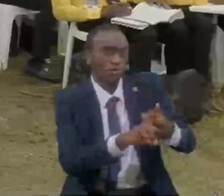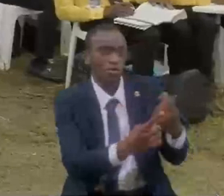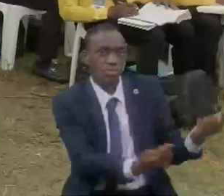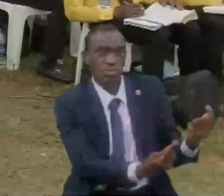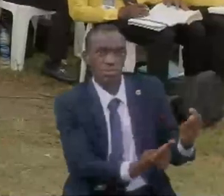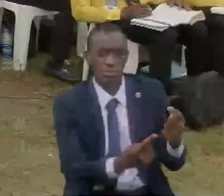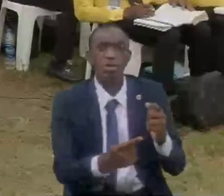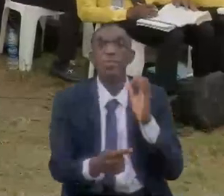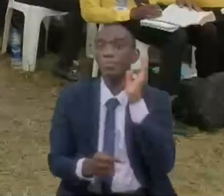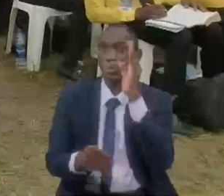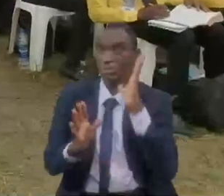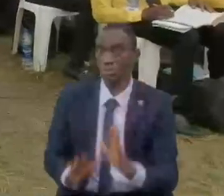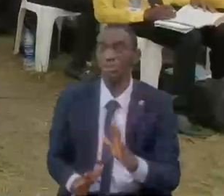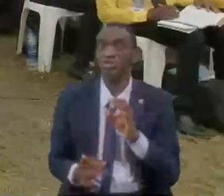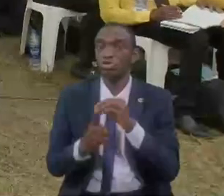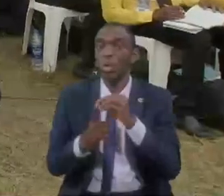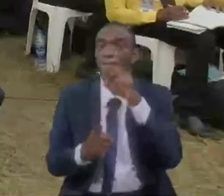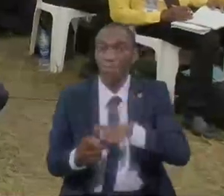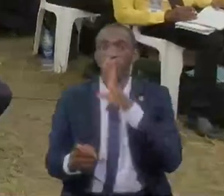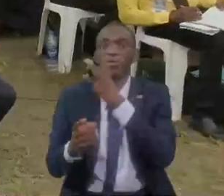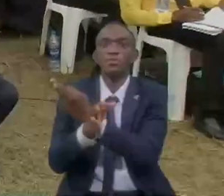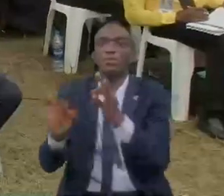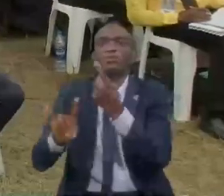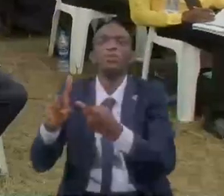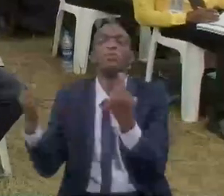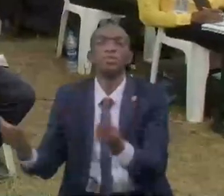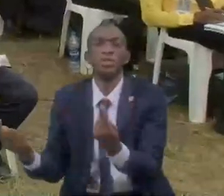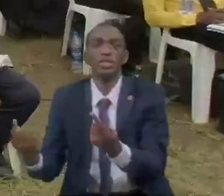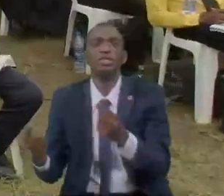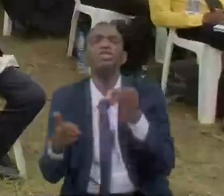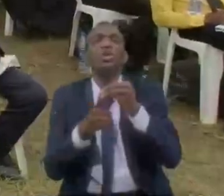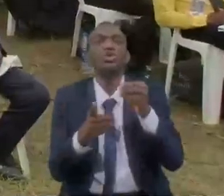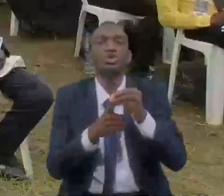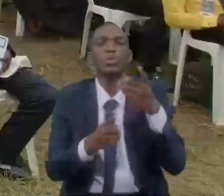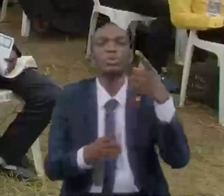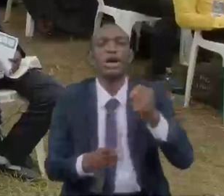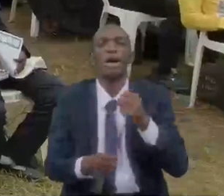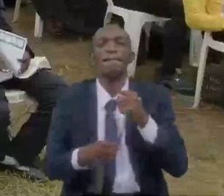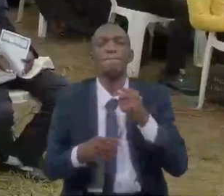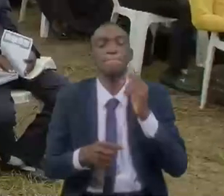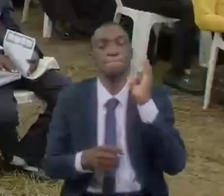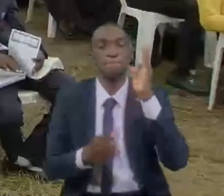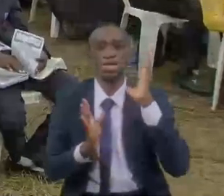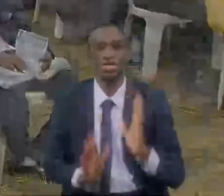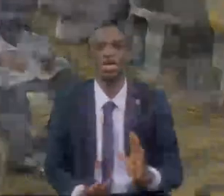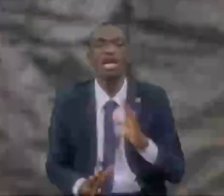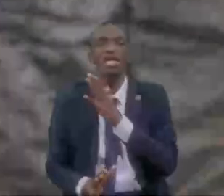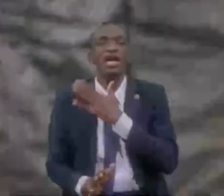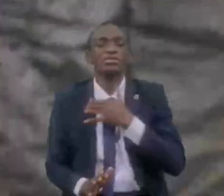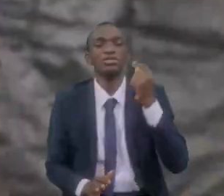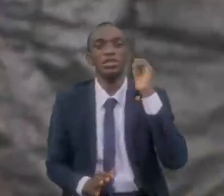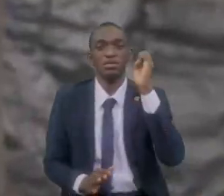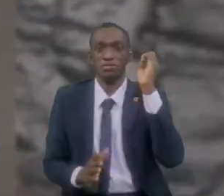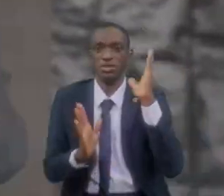le prédicateur aussi le pasteur doit l'être, aussi l'évangéliste doit l'être, aussi l'ouvrier